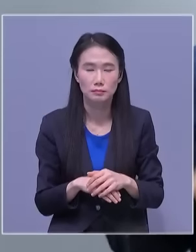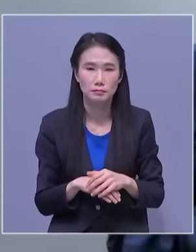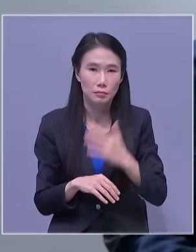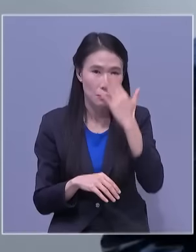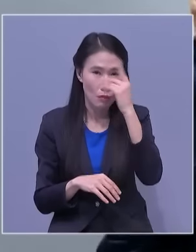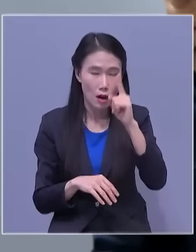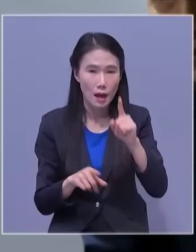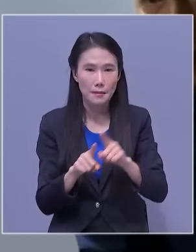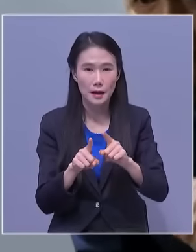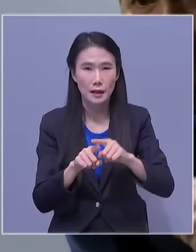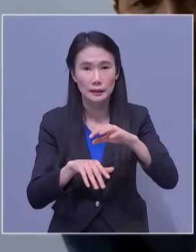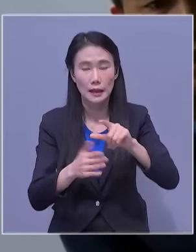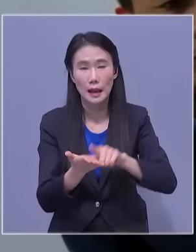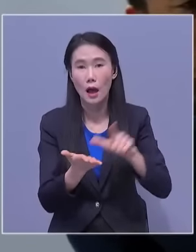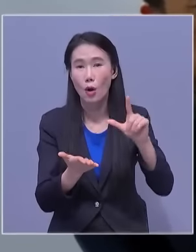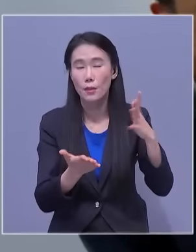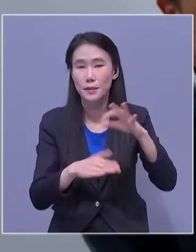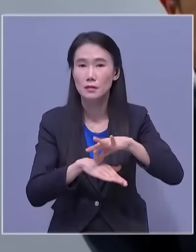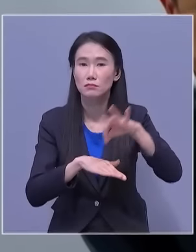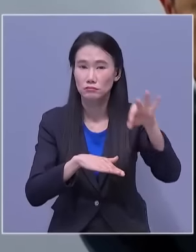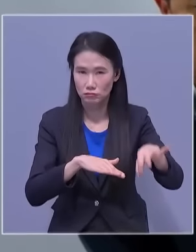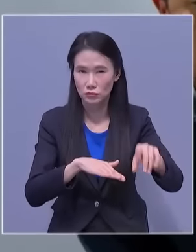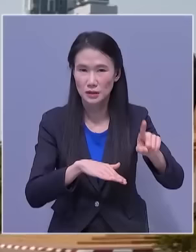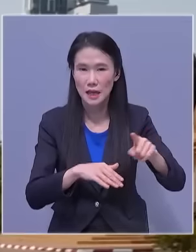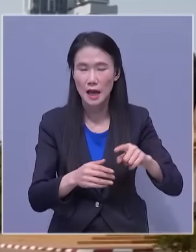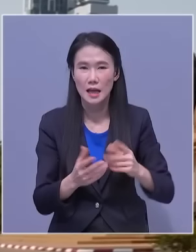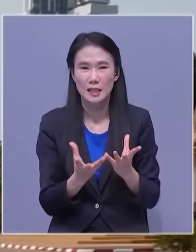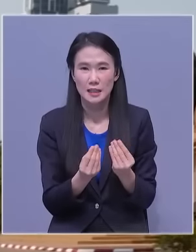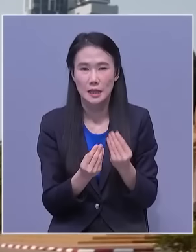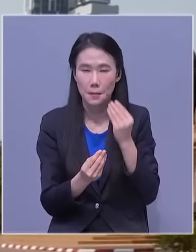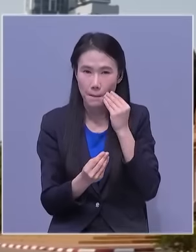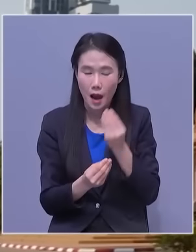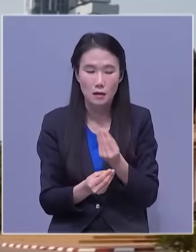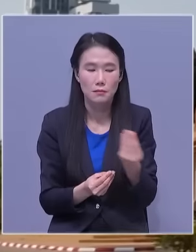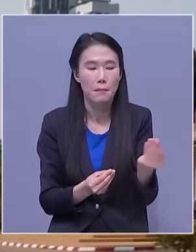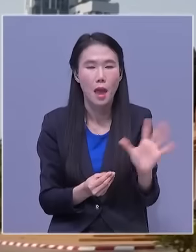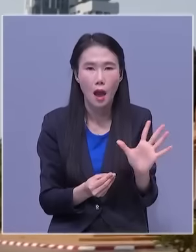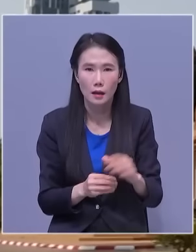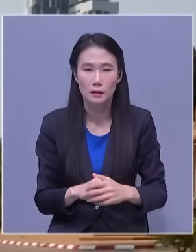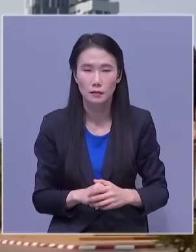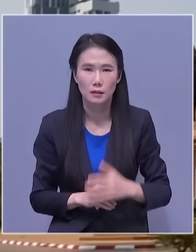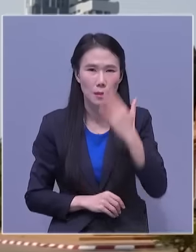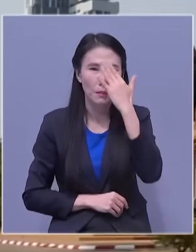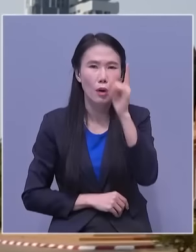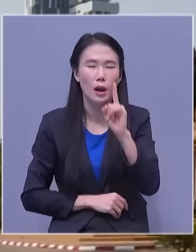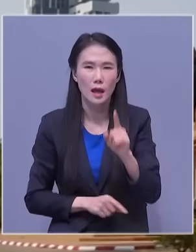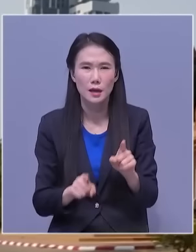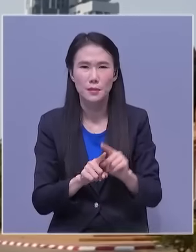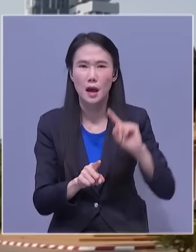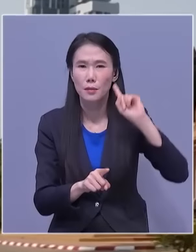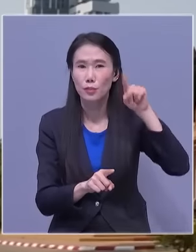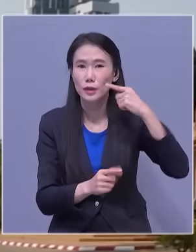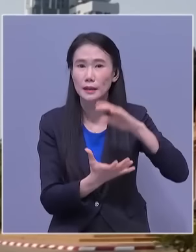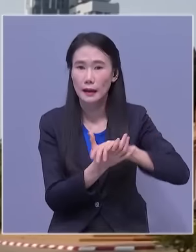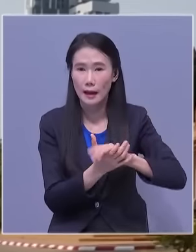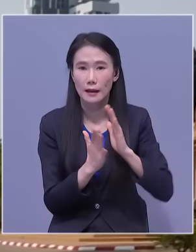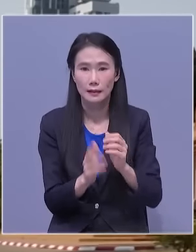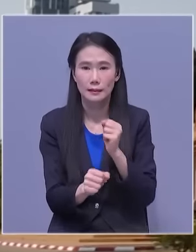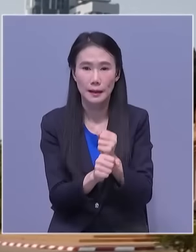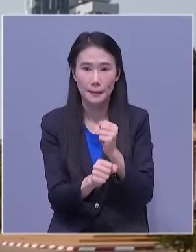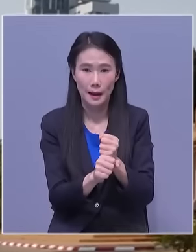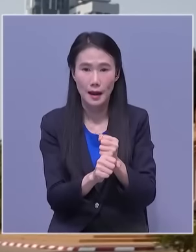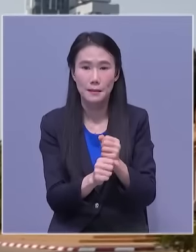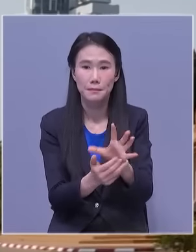จะตัดออกจากกองมรดกอืคือสาเหตของการให้ลาออกเนื่องจากว่าลูกสะใภ้ซึ่งเป็นพนักงานใน